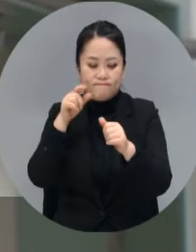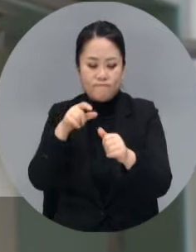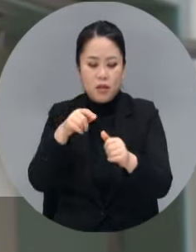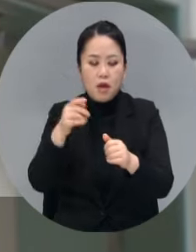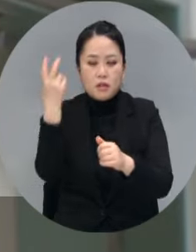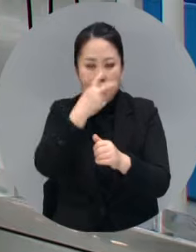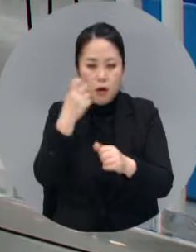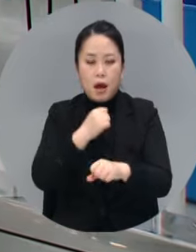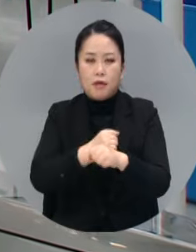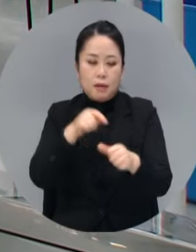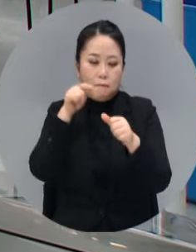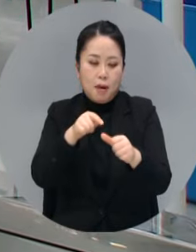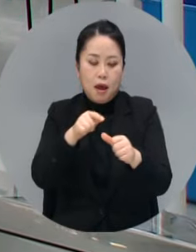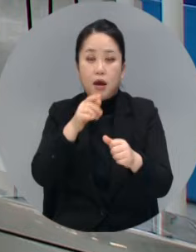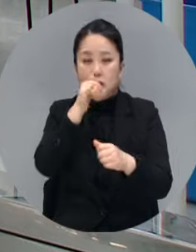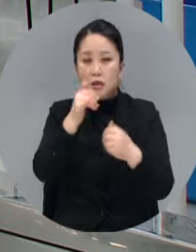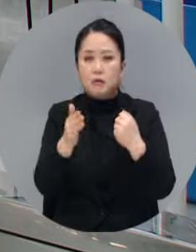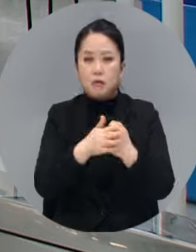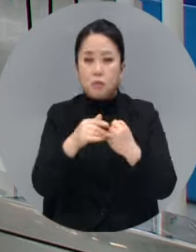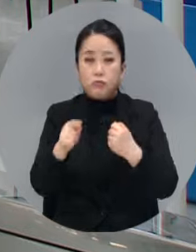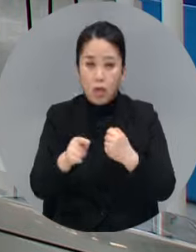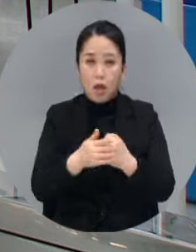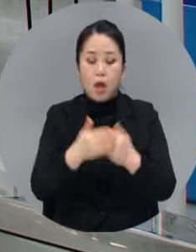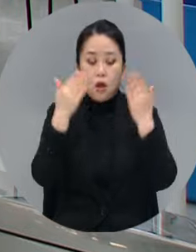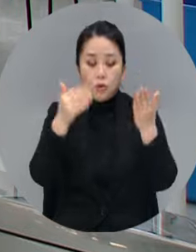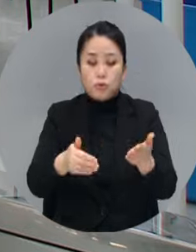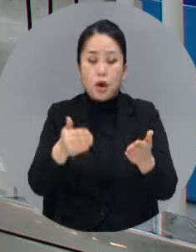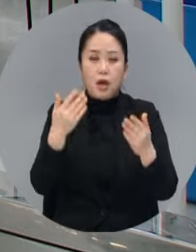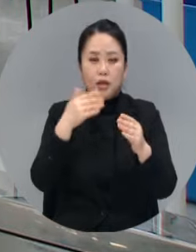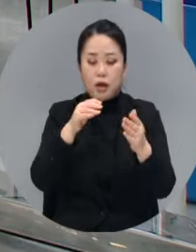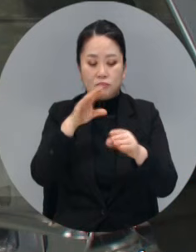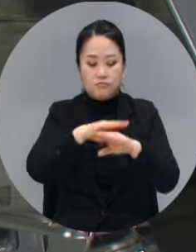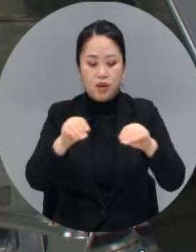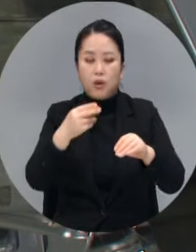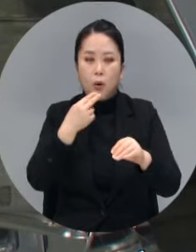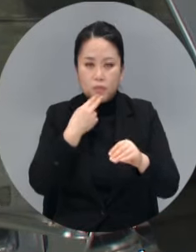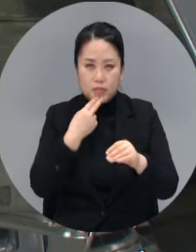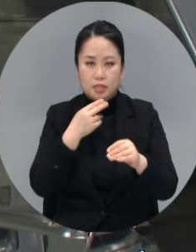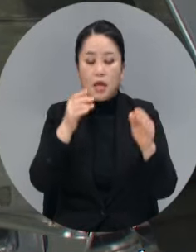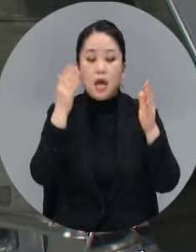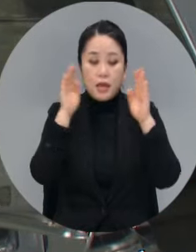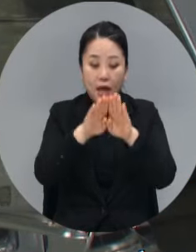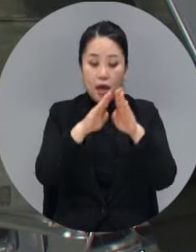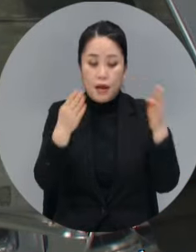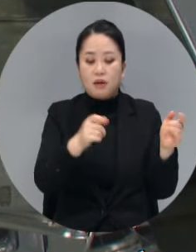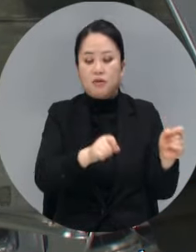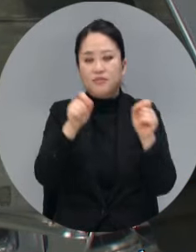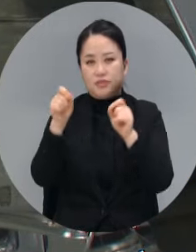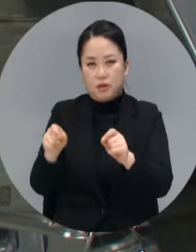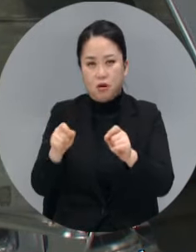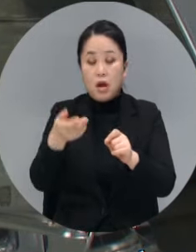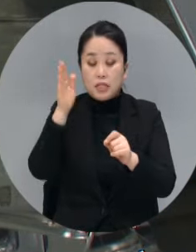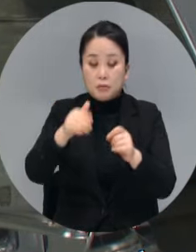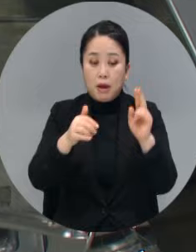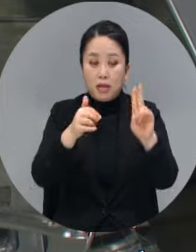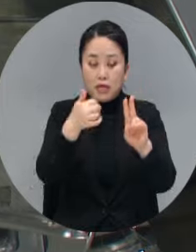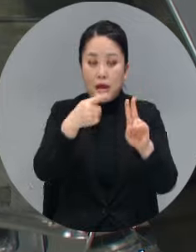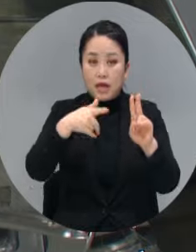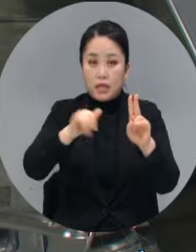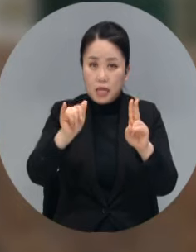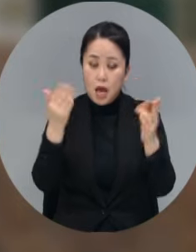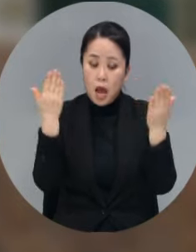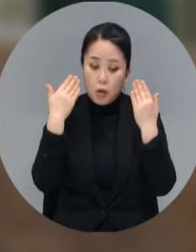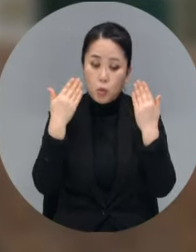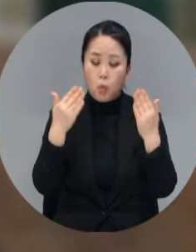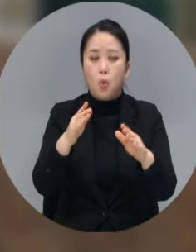위해 휴학계를 수리하지 않고 개강을 연기한 상태입니다. 하지만 2학기 학사 일정도 있어 개강을 계속해서 미룰